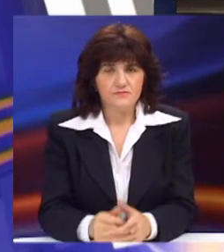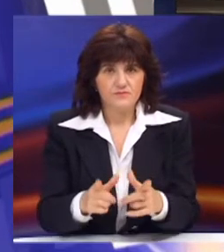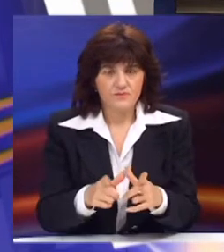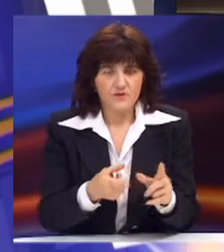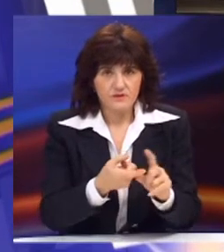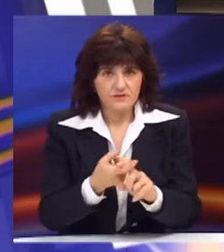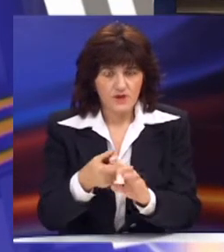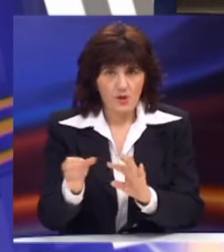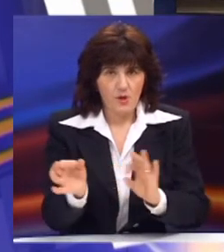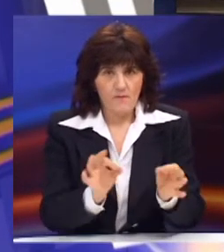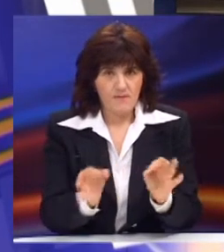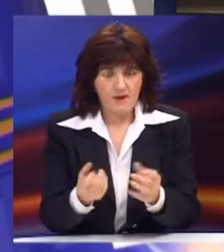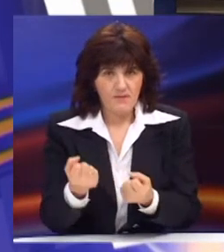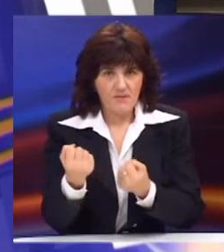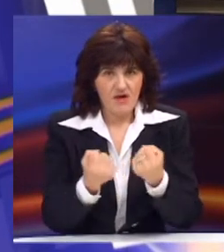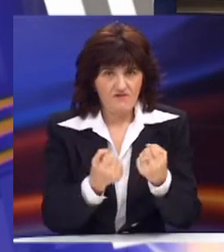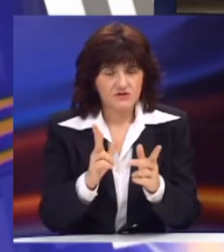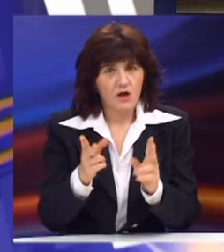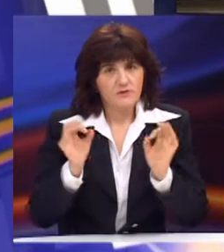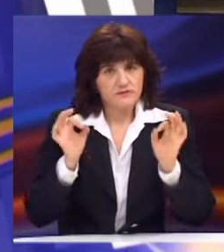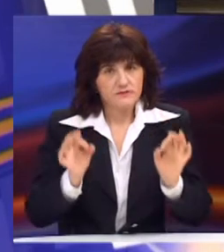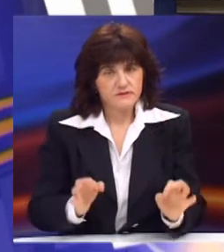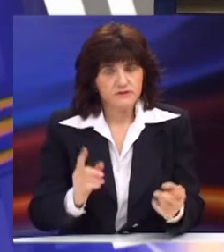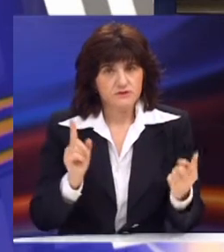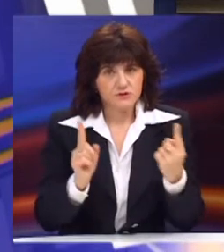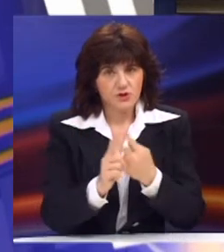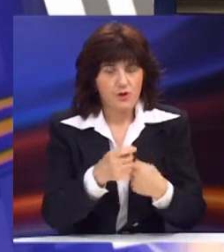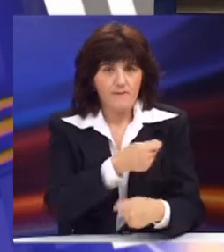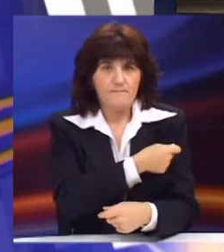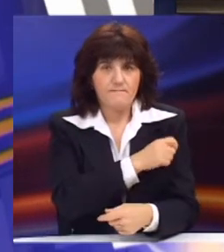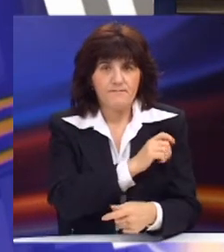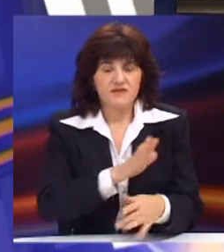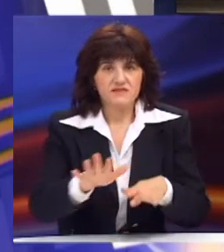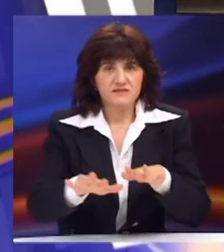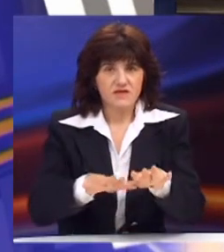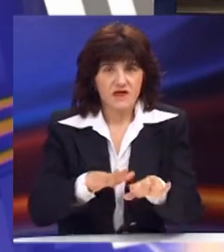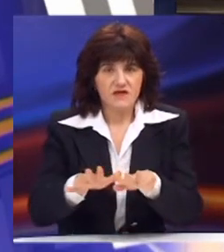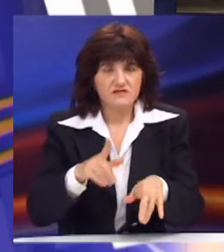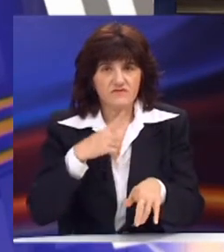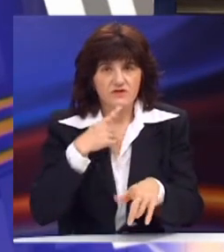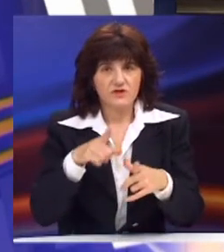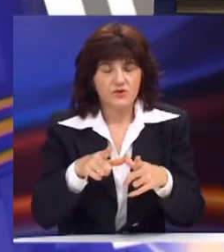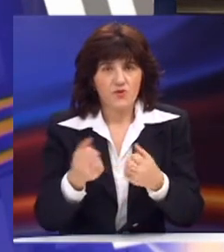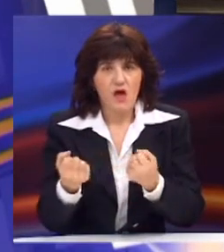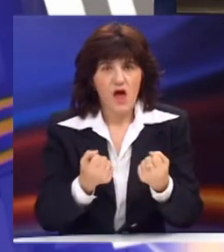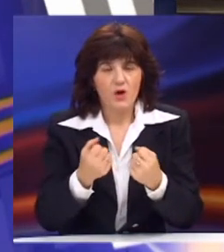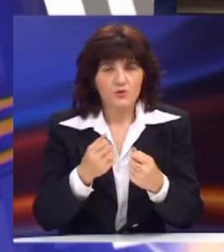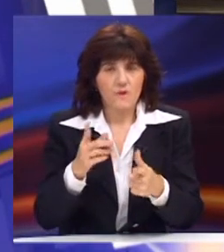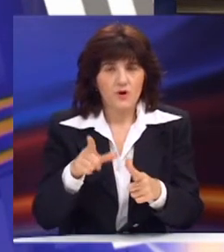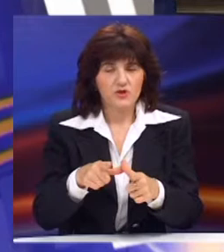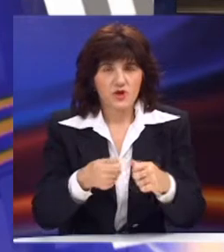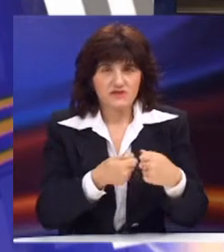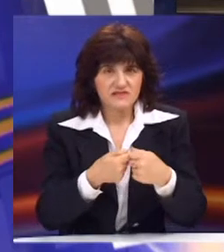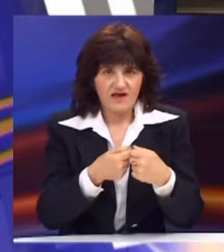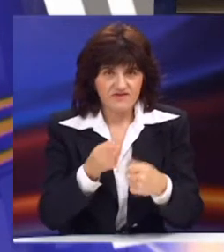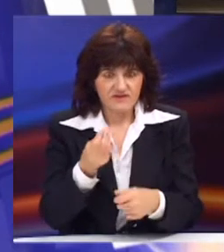U cilju pripreme vozila za bezbednije učešće u saobraćaju, Ministarstvo unutrašnjih poslova Republike Srbije u saradnji sa Automoto Savezom